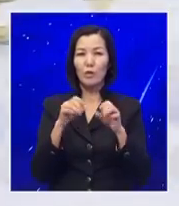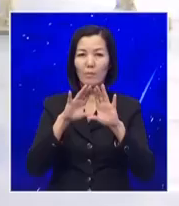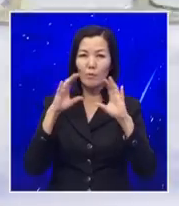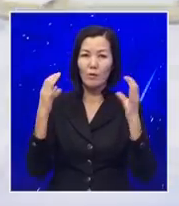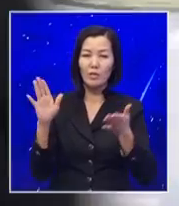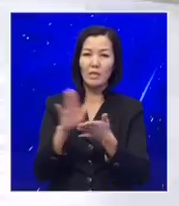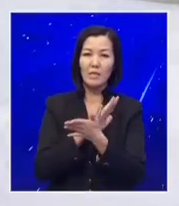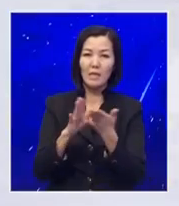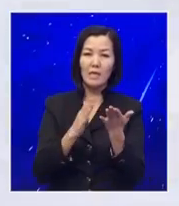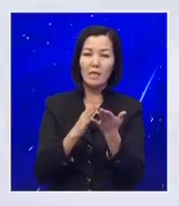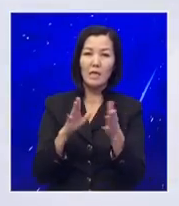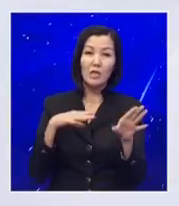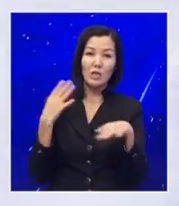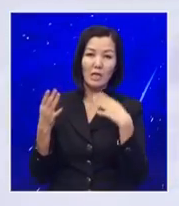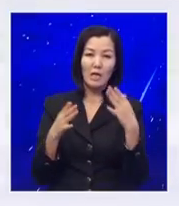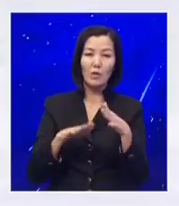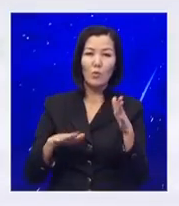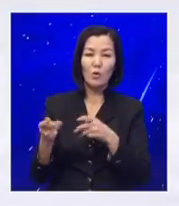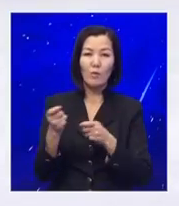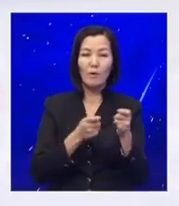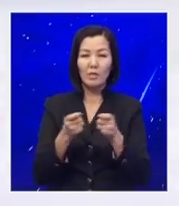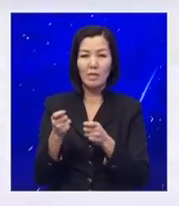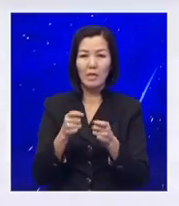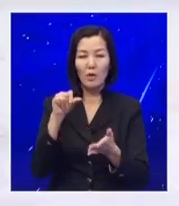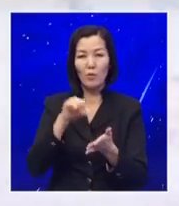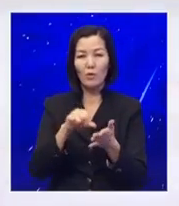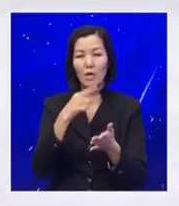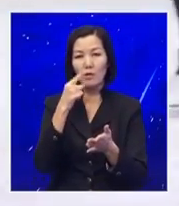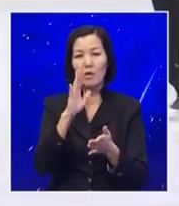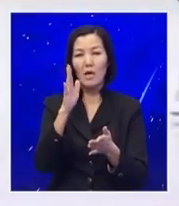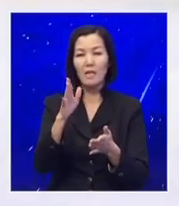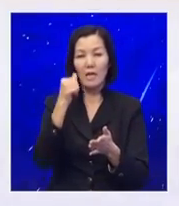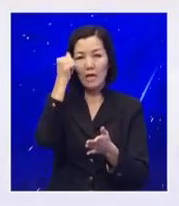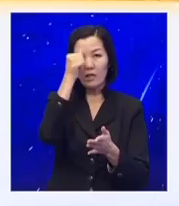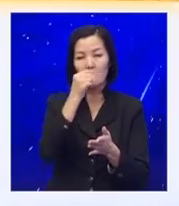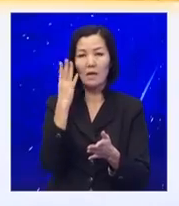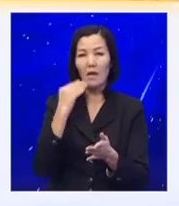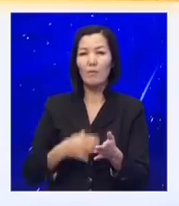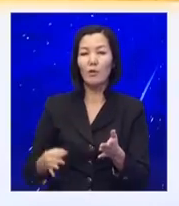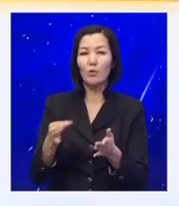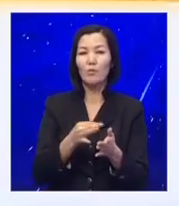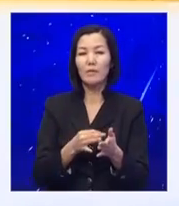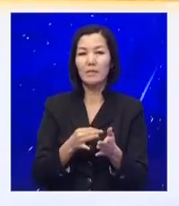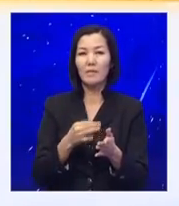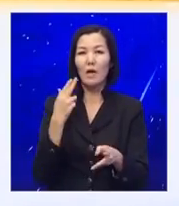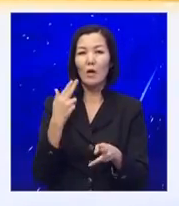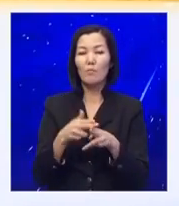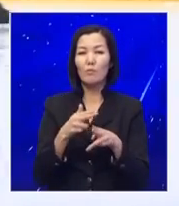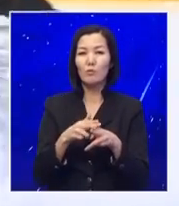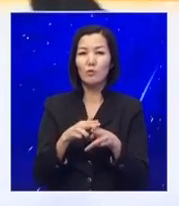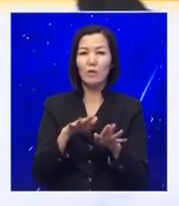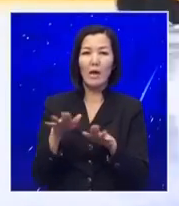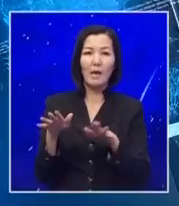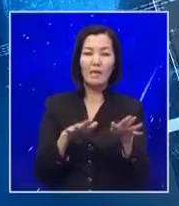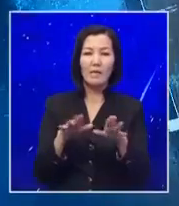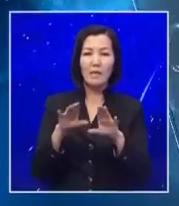тегін жаттығады. Өңір басшылығы өкілдерінің айтуынша алдағы жылдары Алматы облысында да мұз айдыны ғимаратын салу жоспарланып